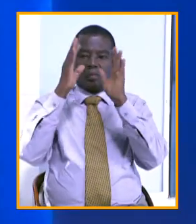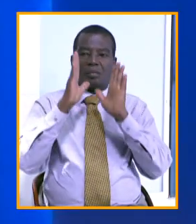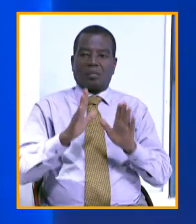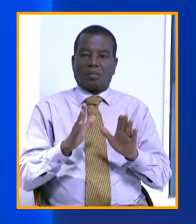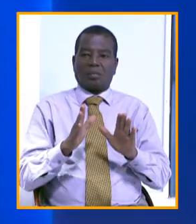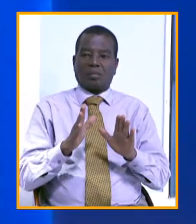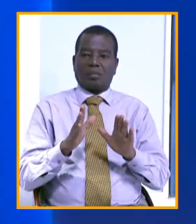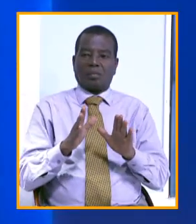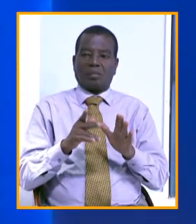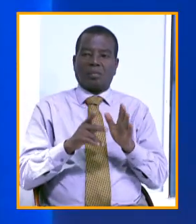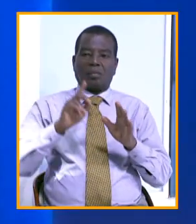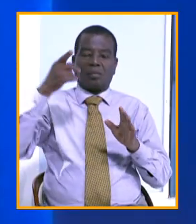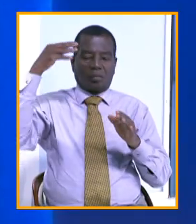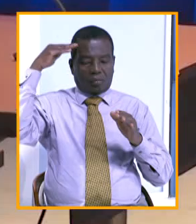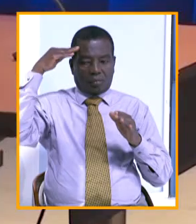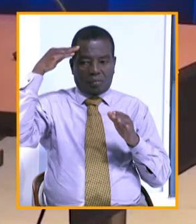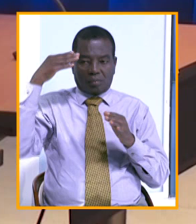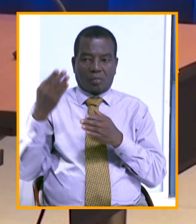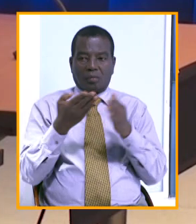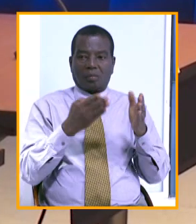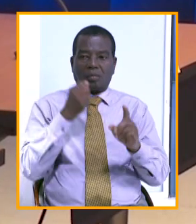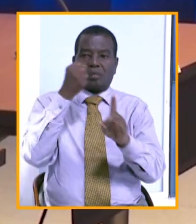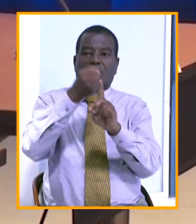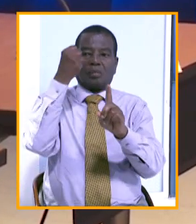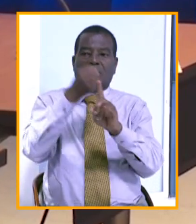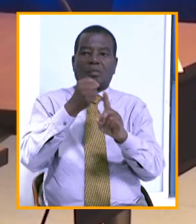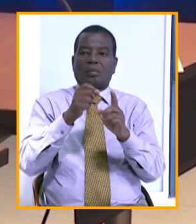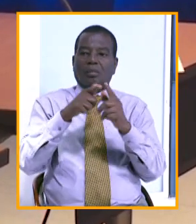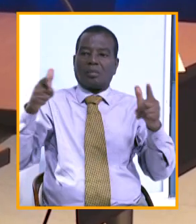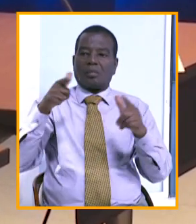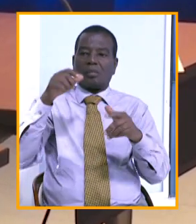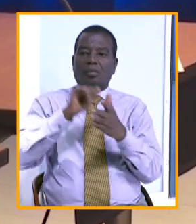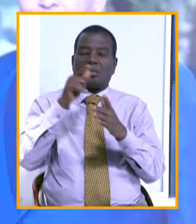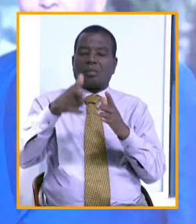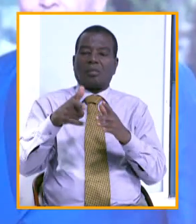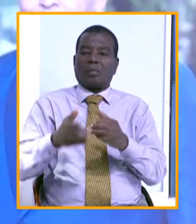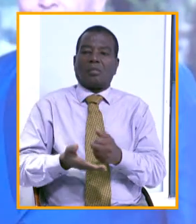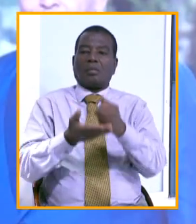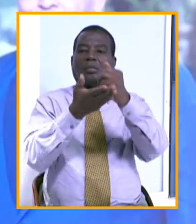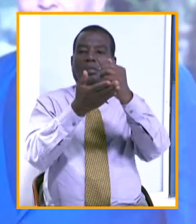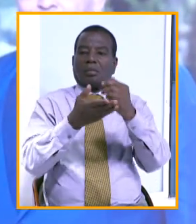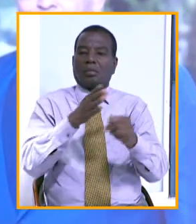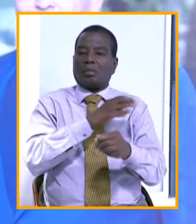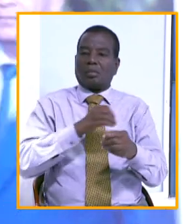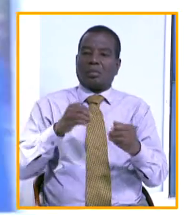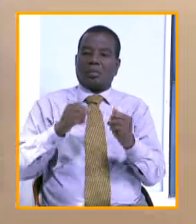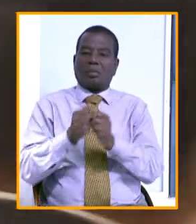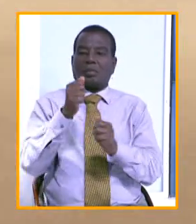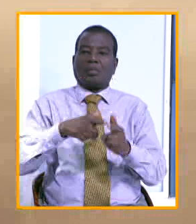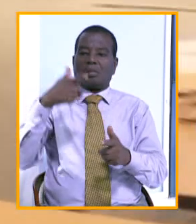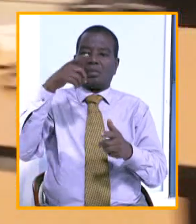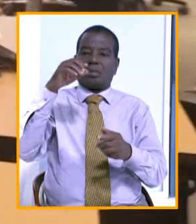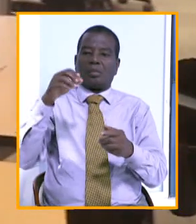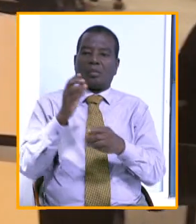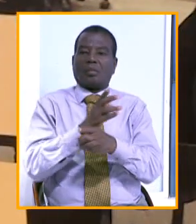ivoirien. Le Premier ministre porte surtout un plaidoyer intense, celui d'un accompagnement plus efficace au développement d'un pays